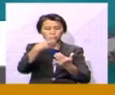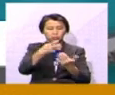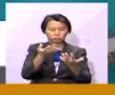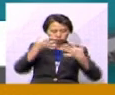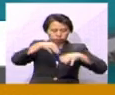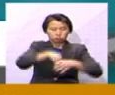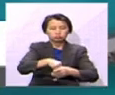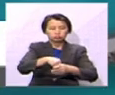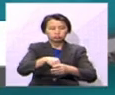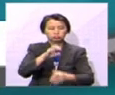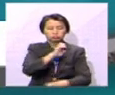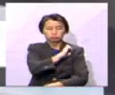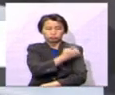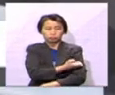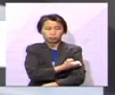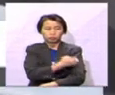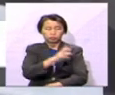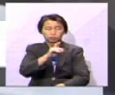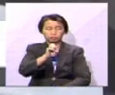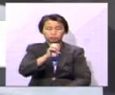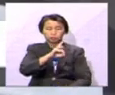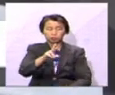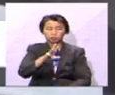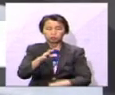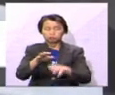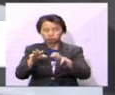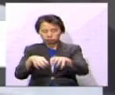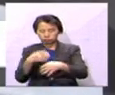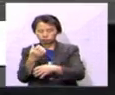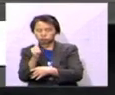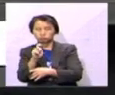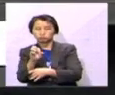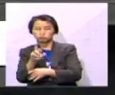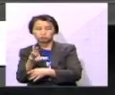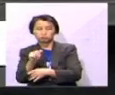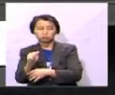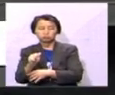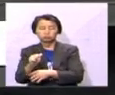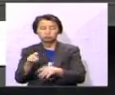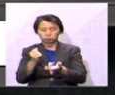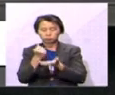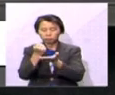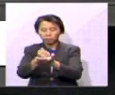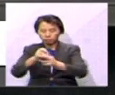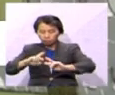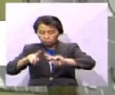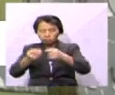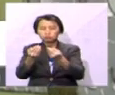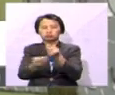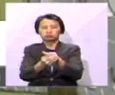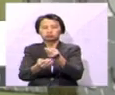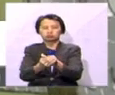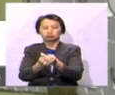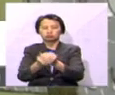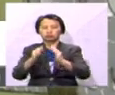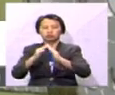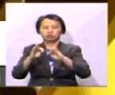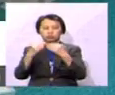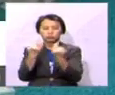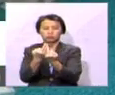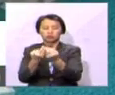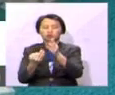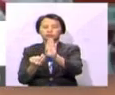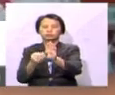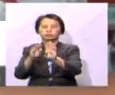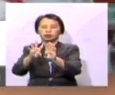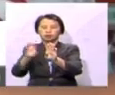inklusif seperti Empower ECER dan Agropolitan Besut Setiu membantu meningkatkan pendapatan isi rumah